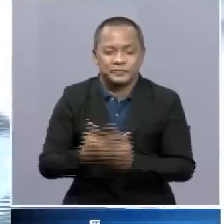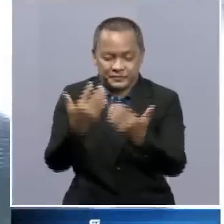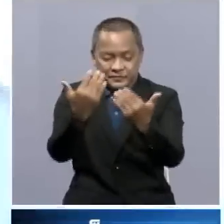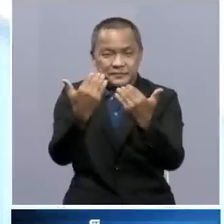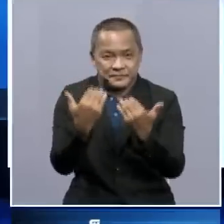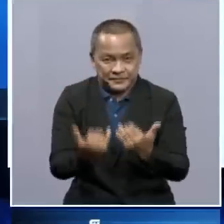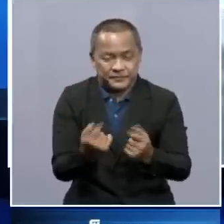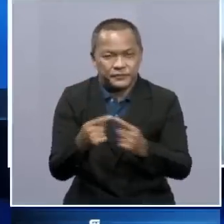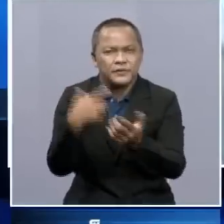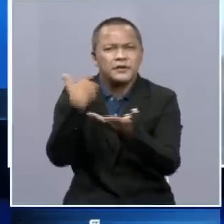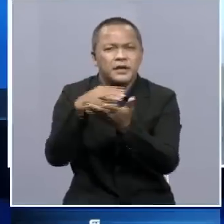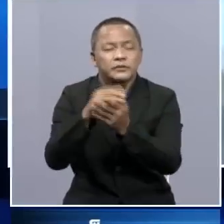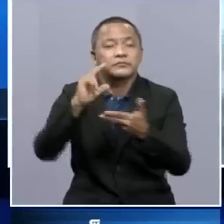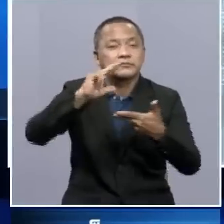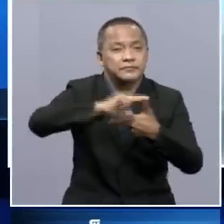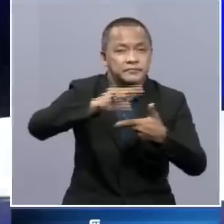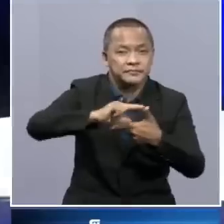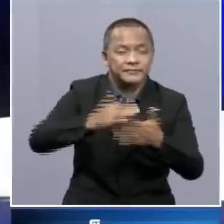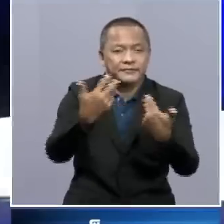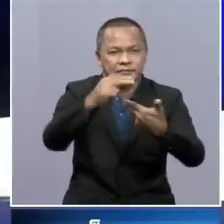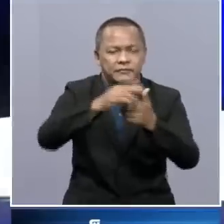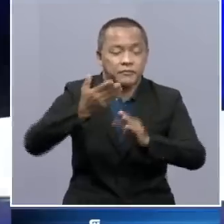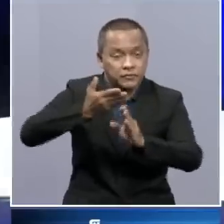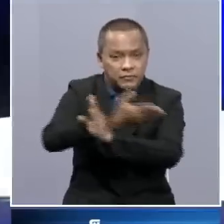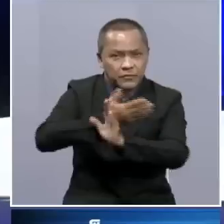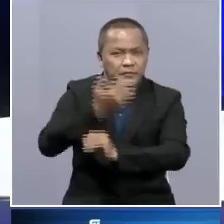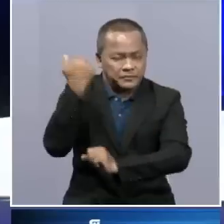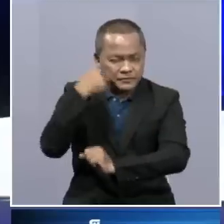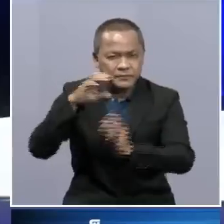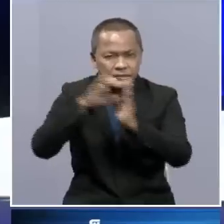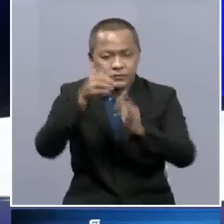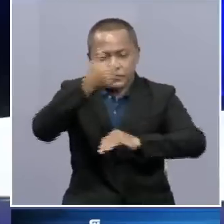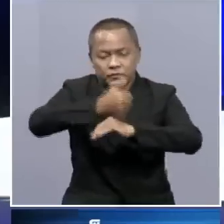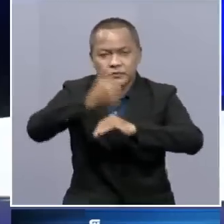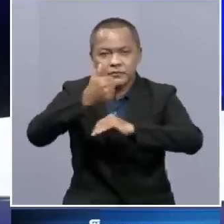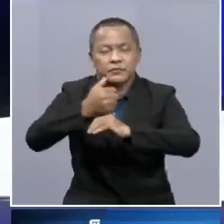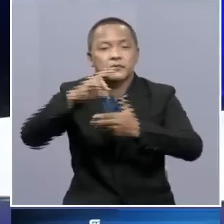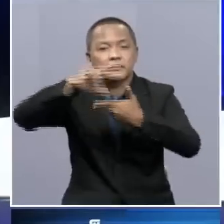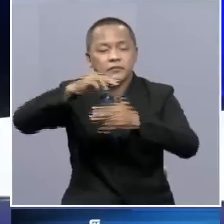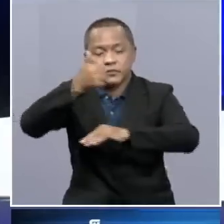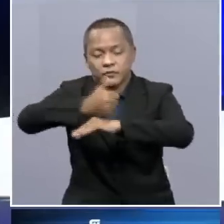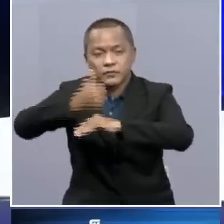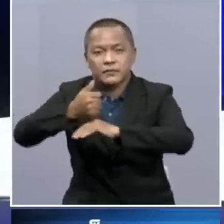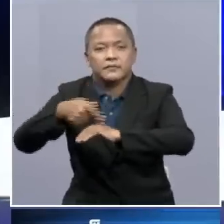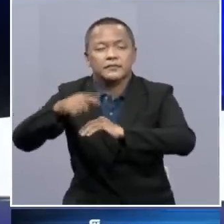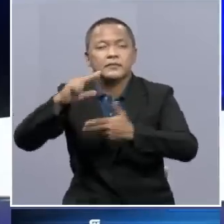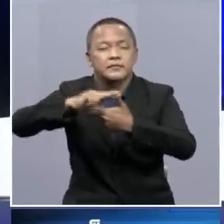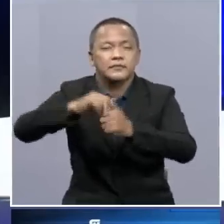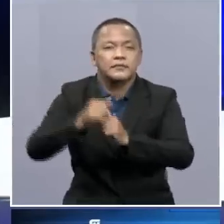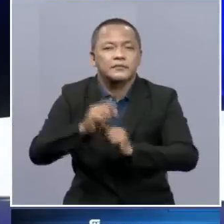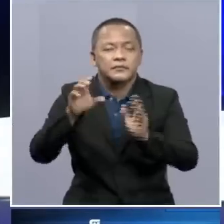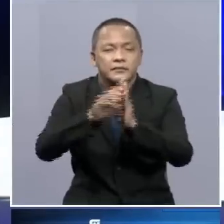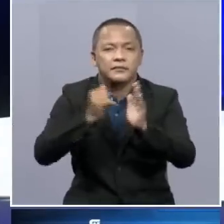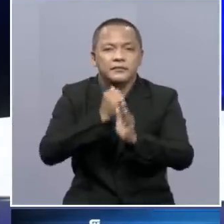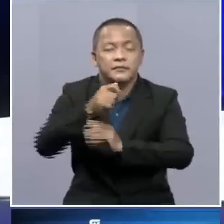นี้เนี่ยคุณผู้ชมคะพอพูดถึงพลังประชารัฐใช่ไหมคะก่อนหน้านี้เนี่ยก็มีภาพแกนนำพรรคพลังประชารัฐหัวหน้าพรรคอย่างบิ๊กป้อมเนี่ยนะปรากฏภาพ